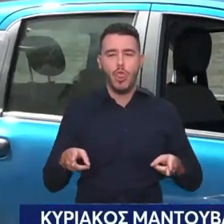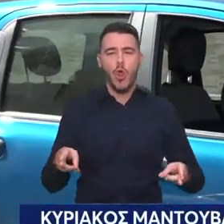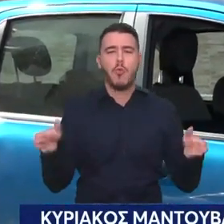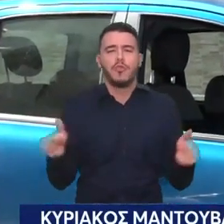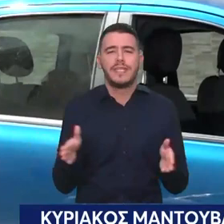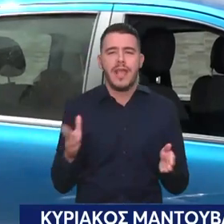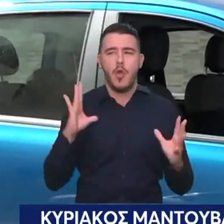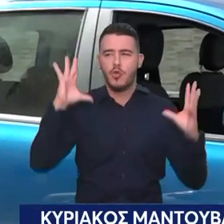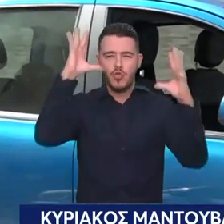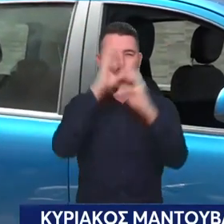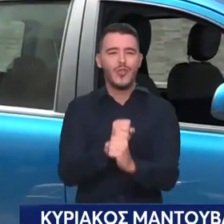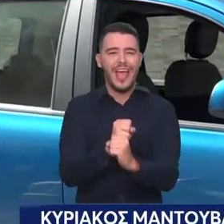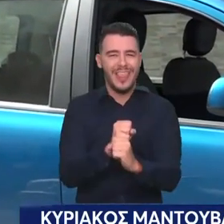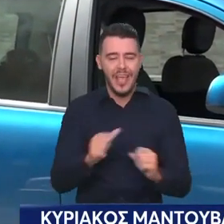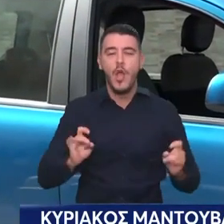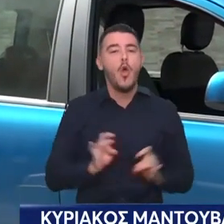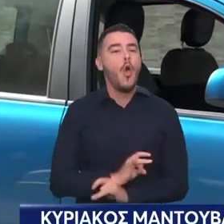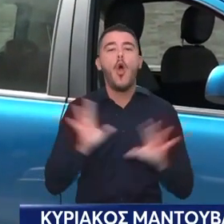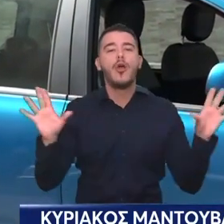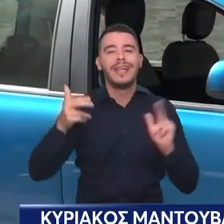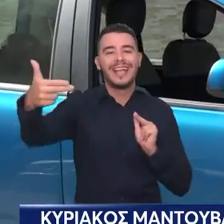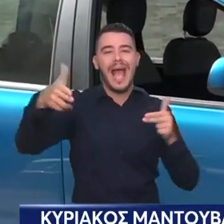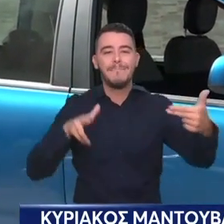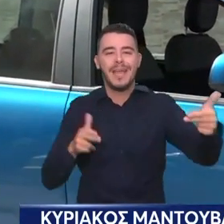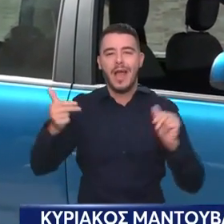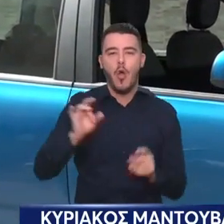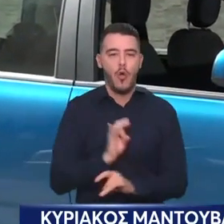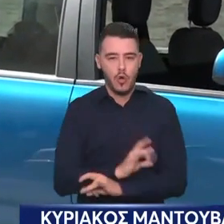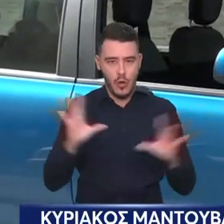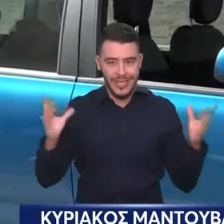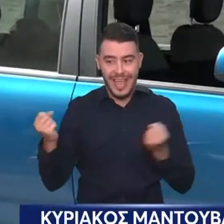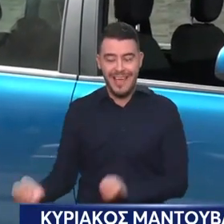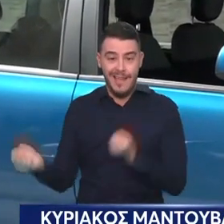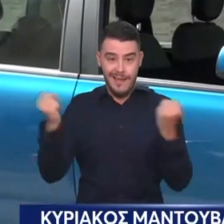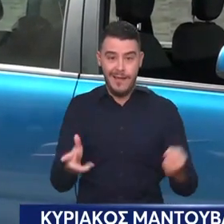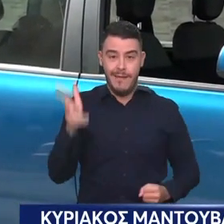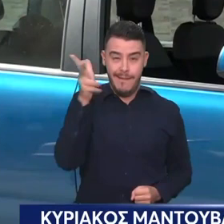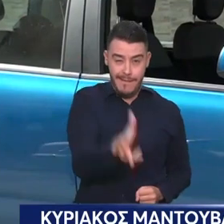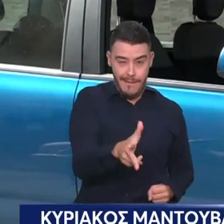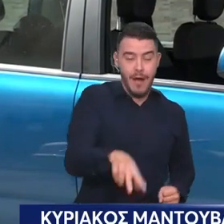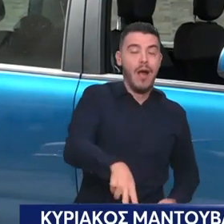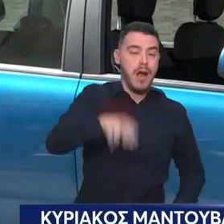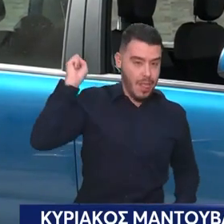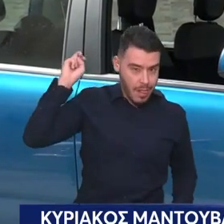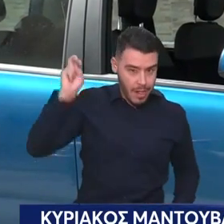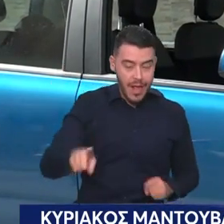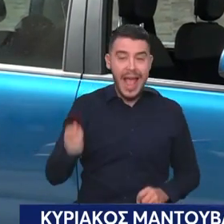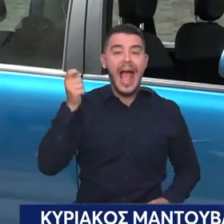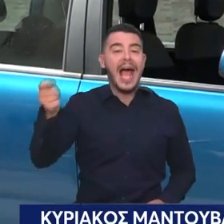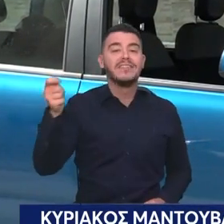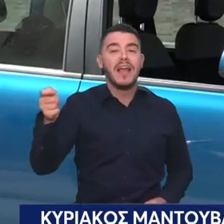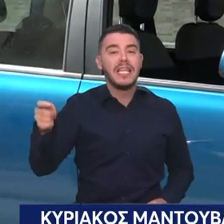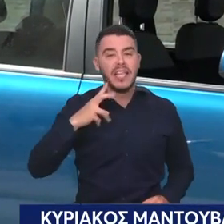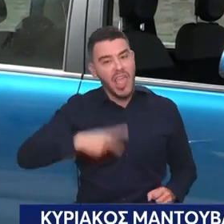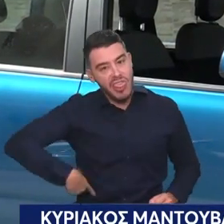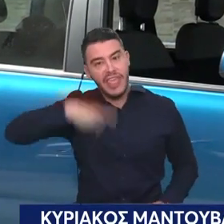χωρίς επαρκή φωτισμό και κάμερες ασφαλείας, τότε αν το αυτοκίνητο κλαπεί, η ασφαλιστική μπορεί και να μην αποζημιώσει τον